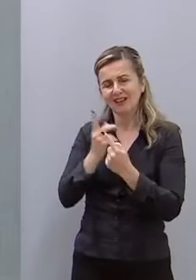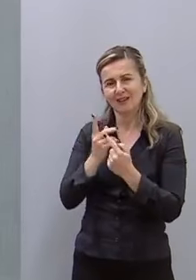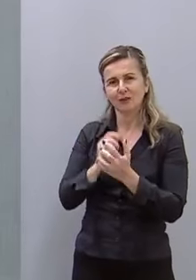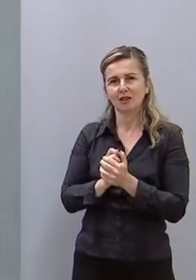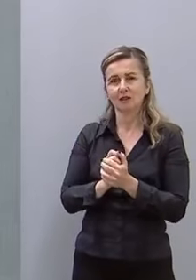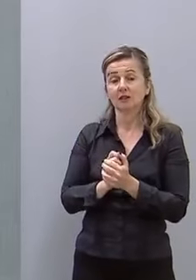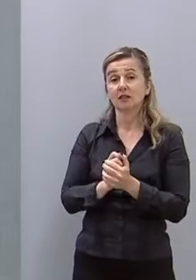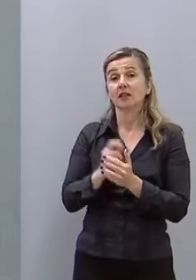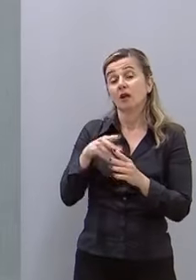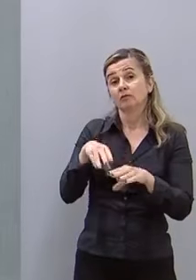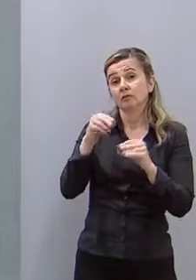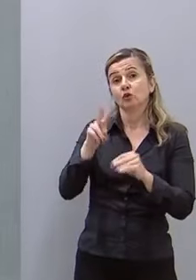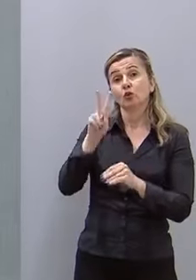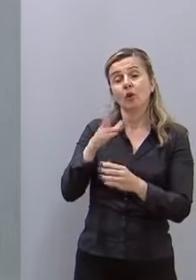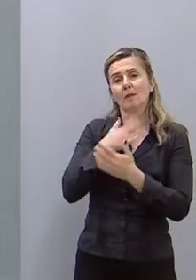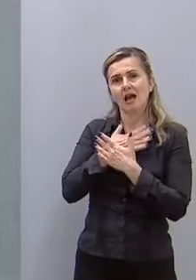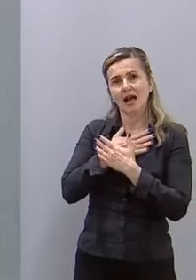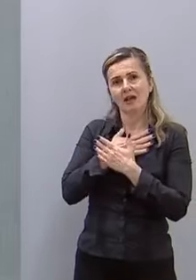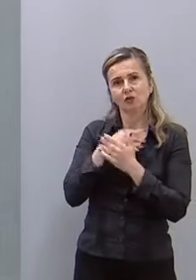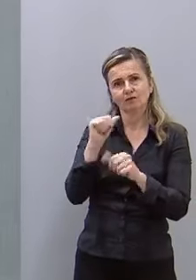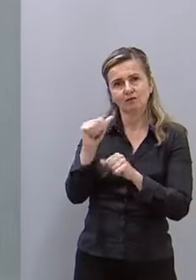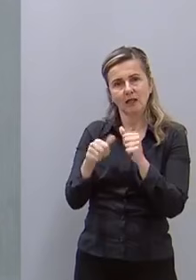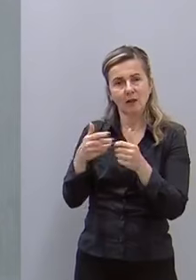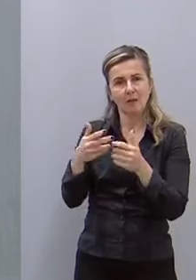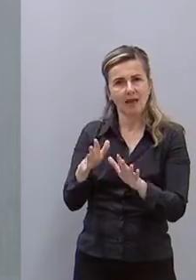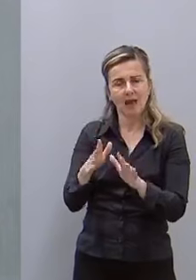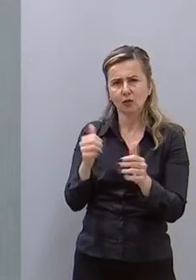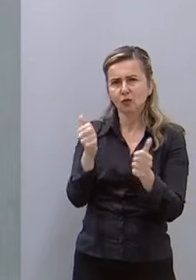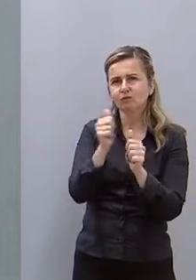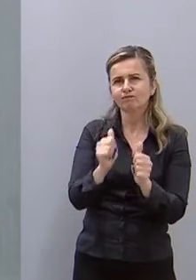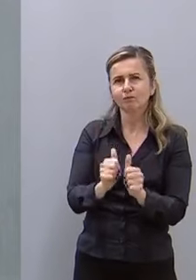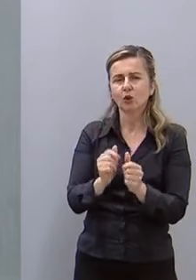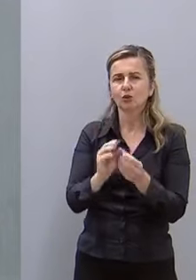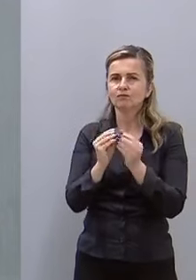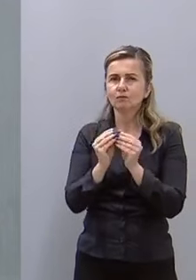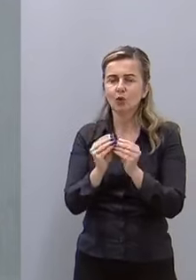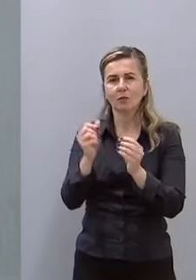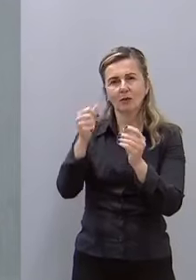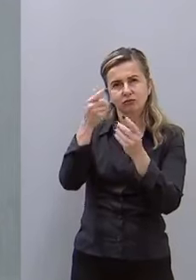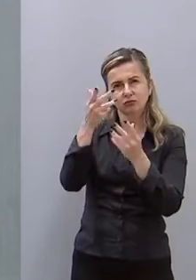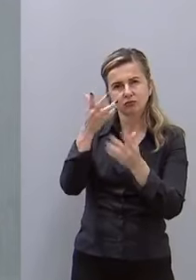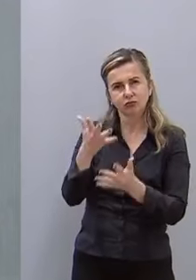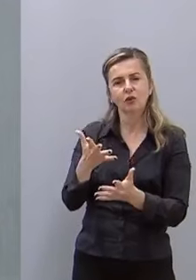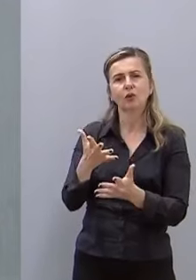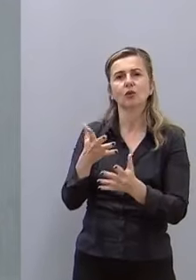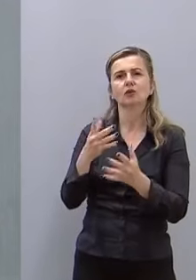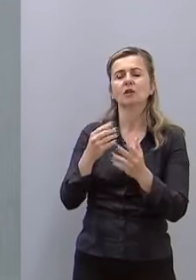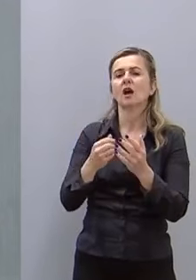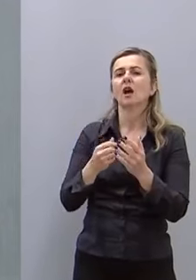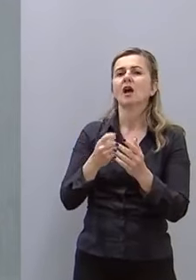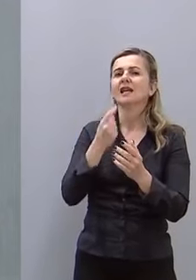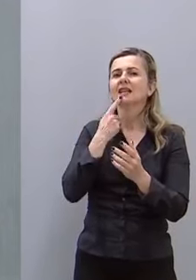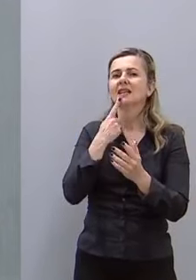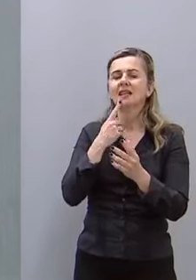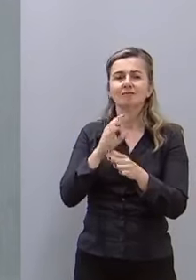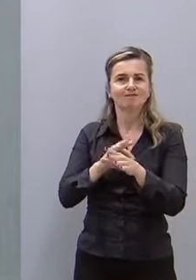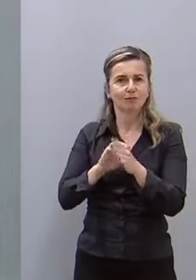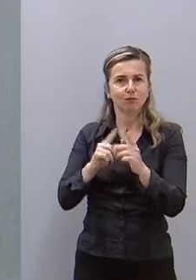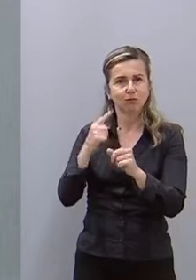dal 2 di maggio di fatto è cambiata la modalità di conteggio del dei positivi